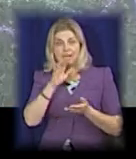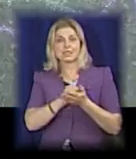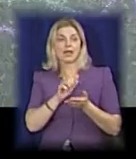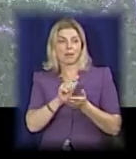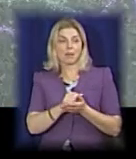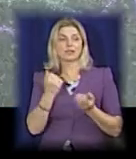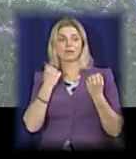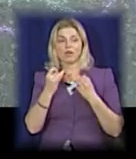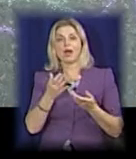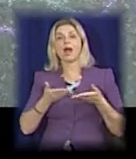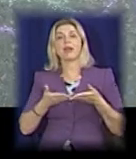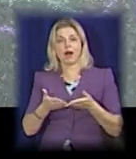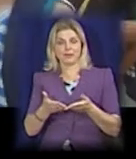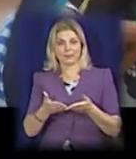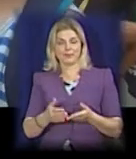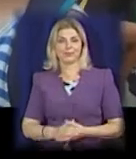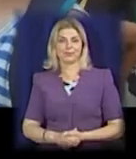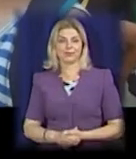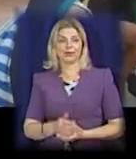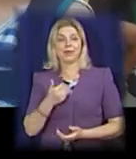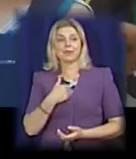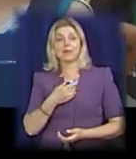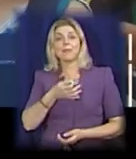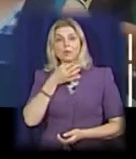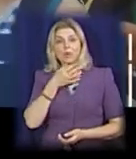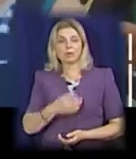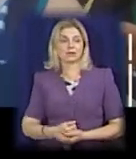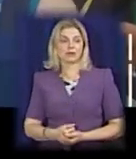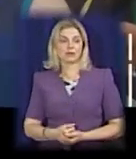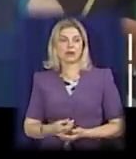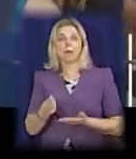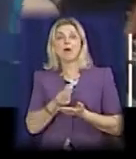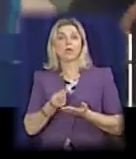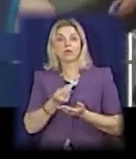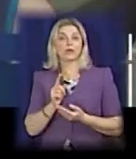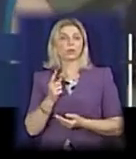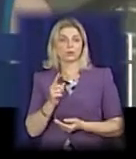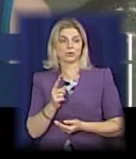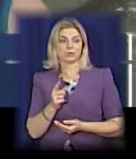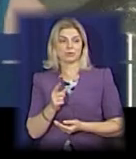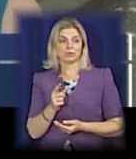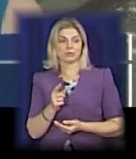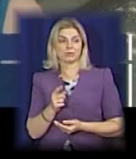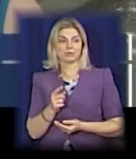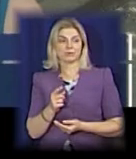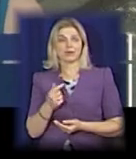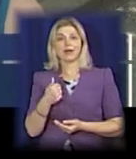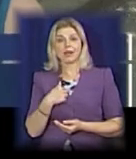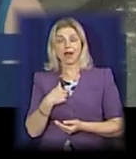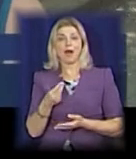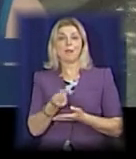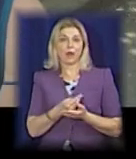асфальті зобразив яхту. Мені подобається малювати, тому що я